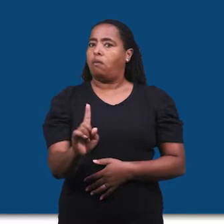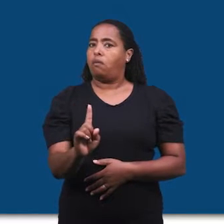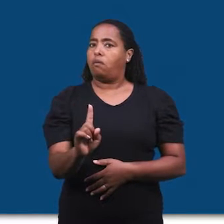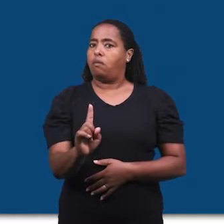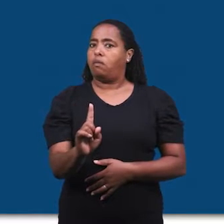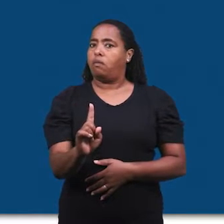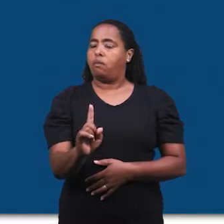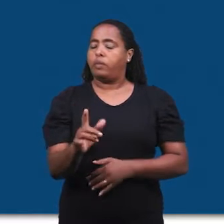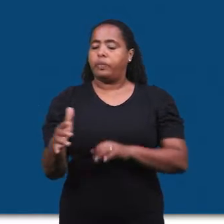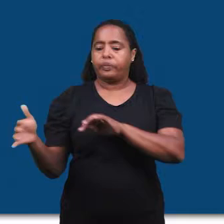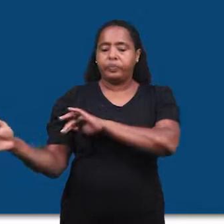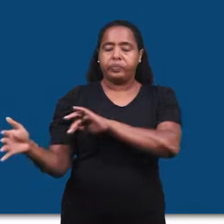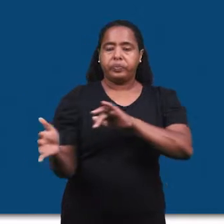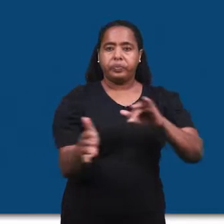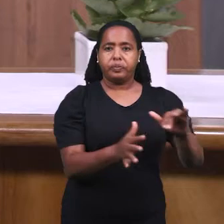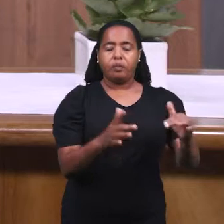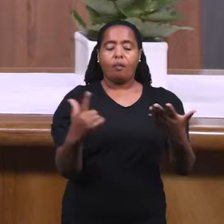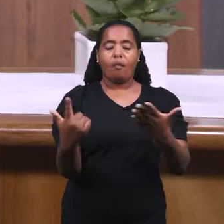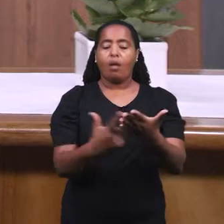Книга притчи